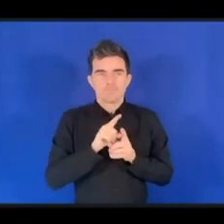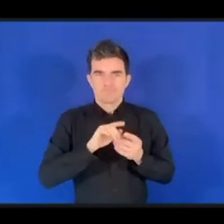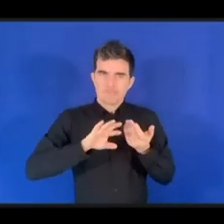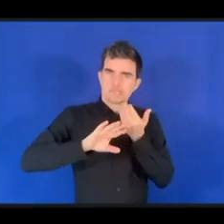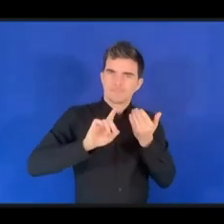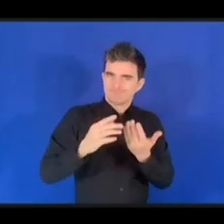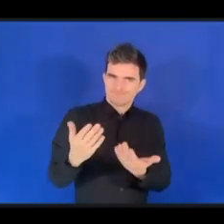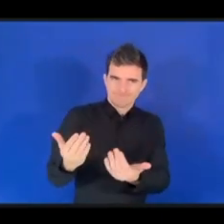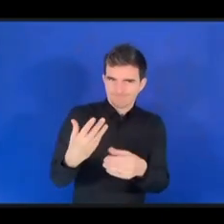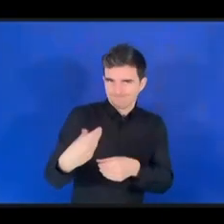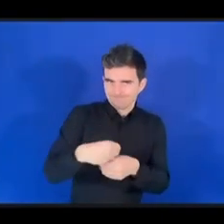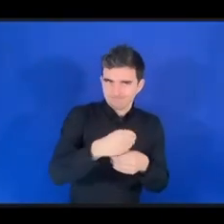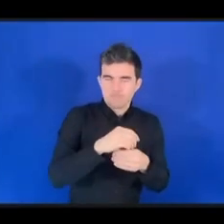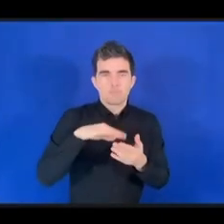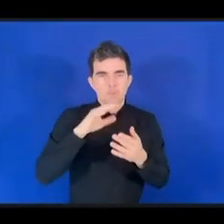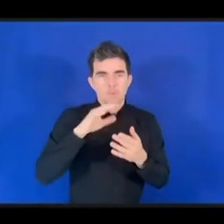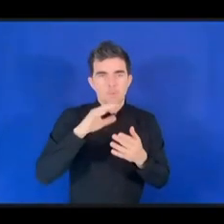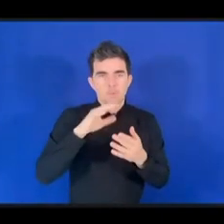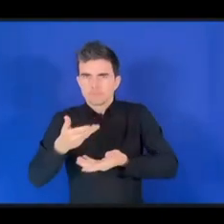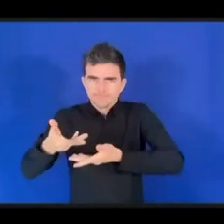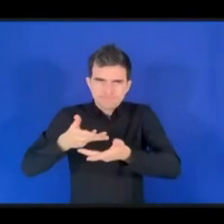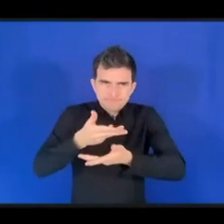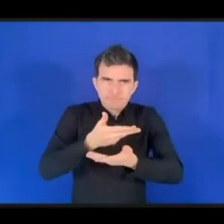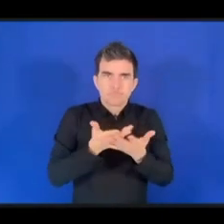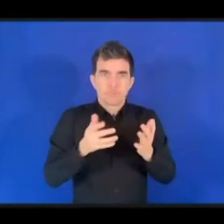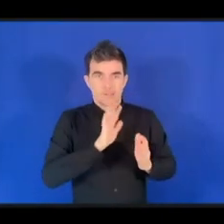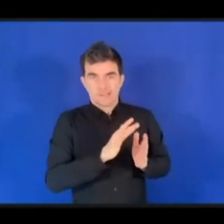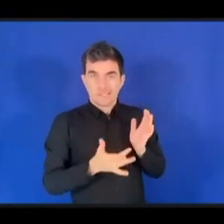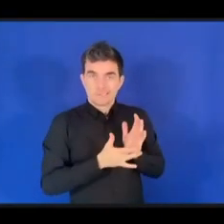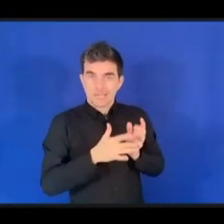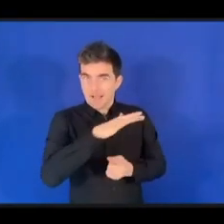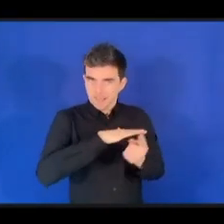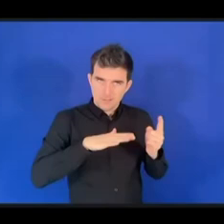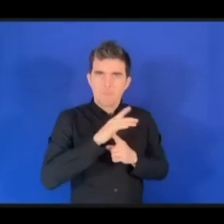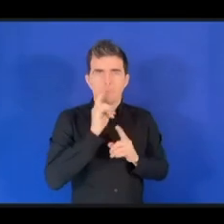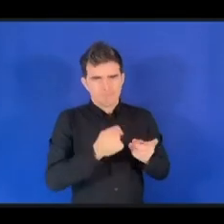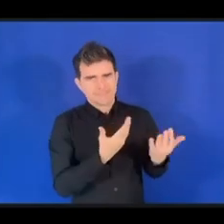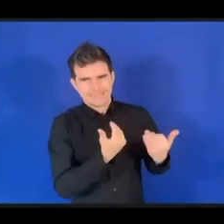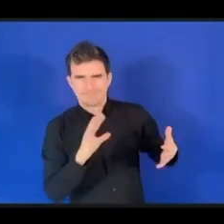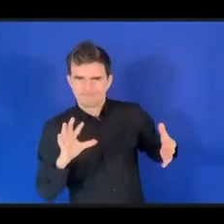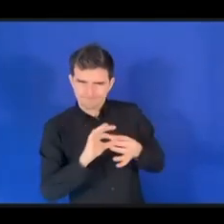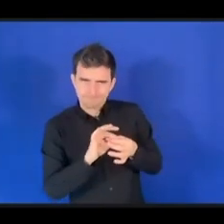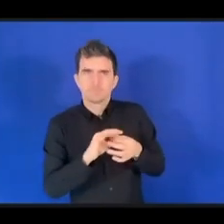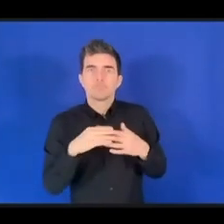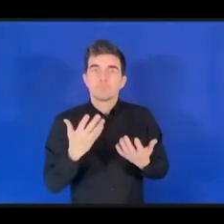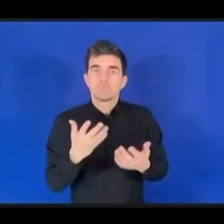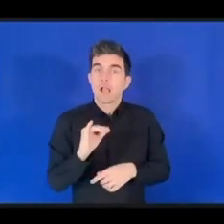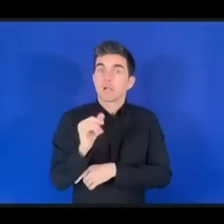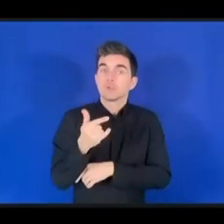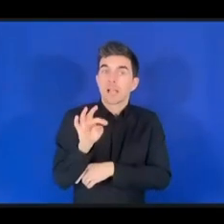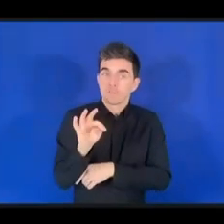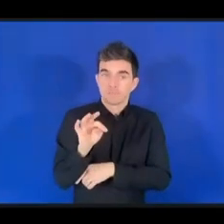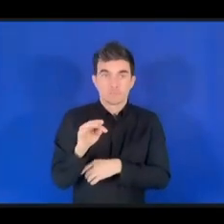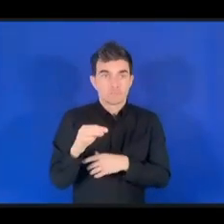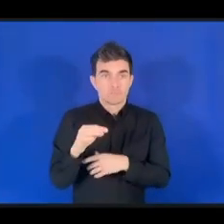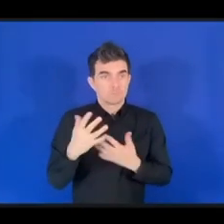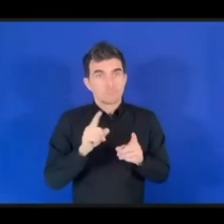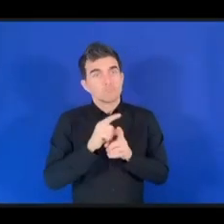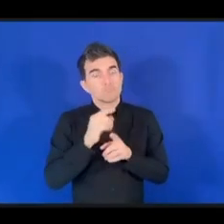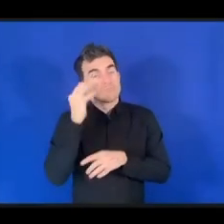المدني والتعاون الرقمي كان هذا في الجلسات المخصصه لذلك